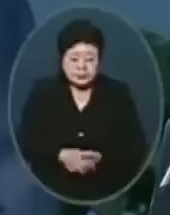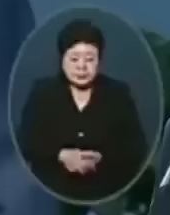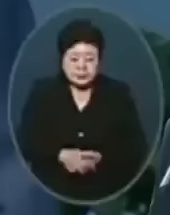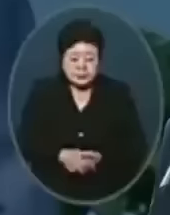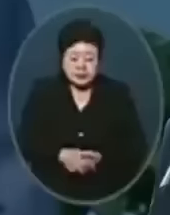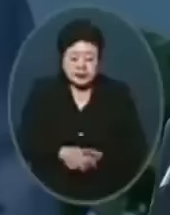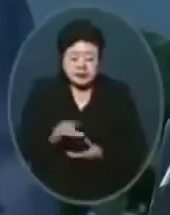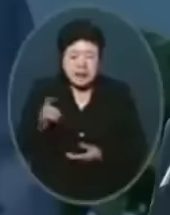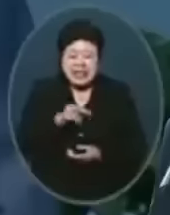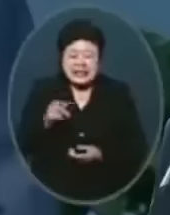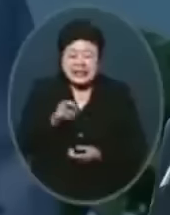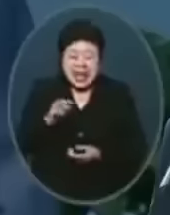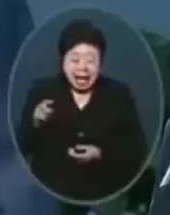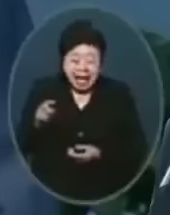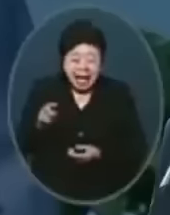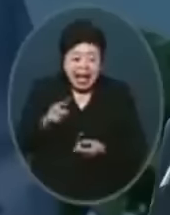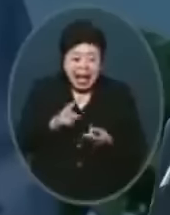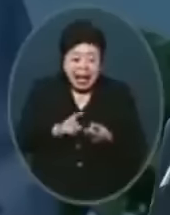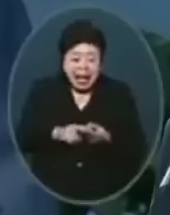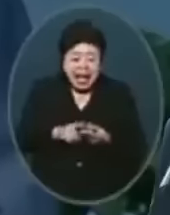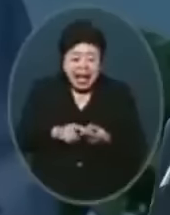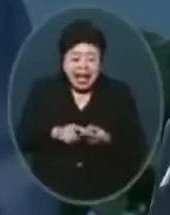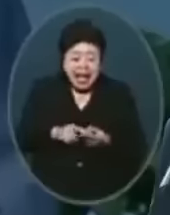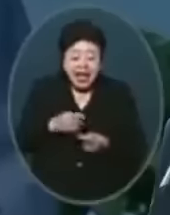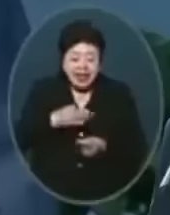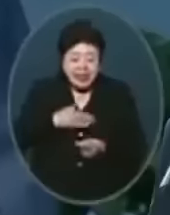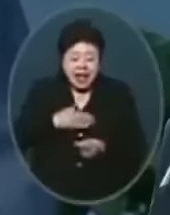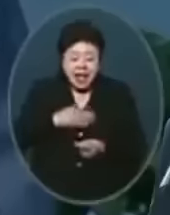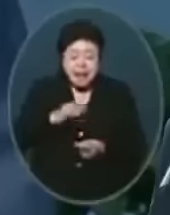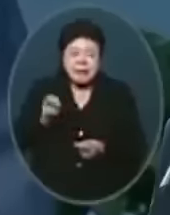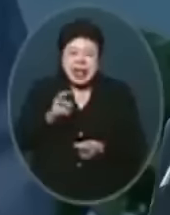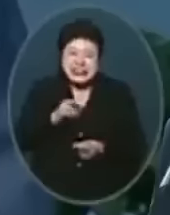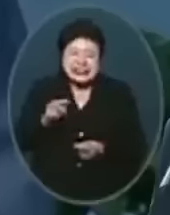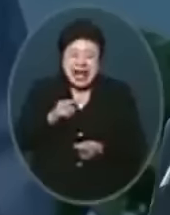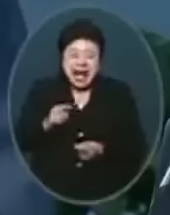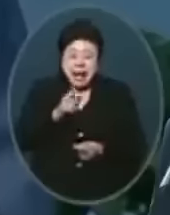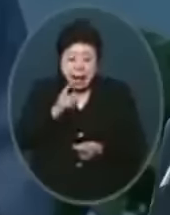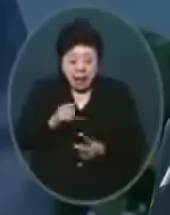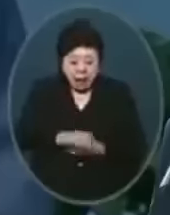그 메시아가 바로 당신하고 이야기하고 있는 내가 메시아요.